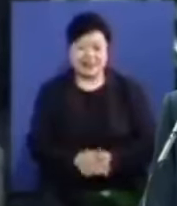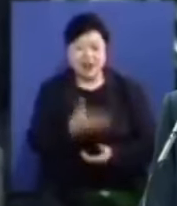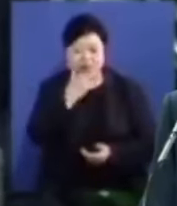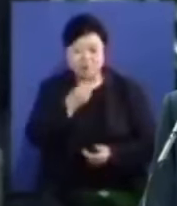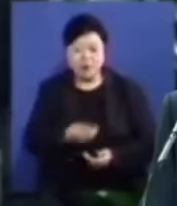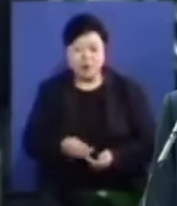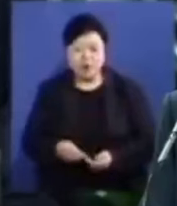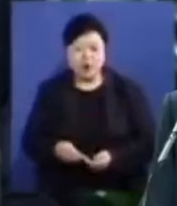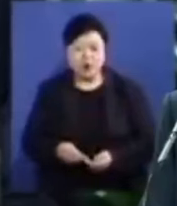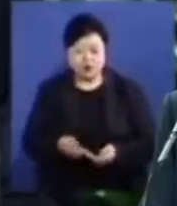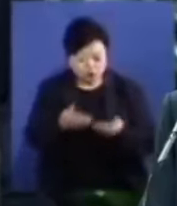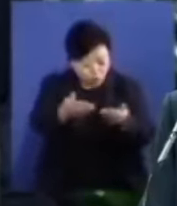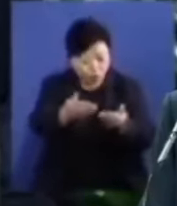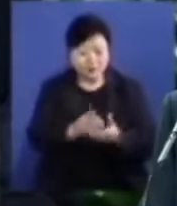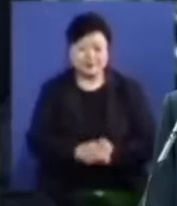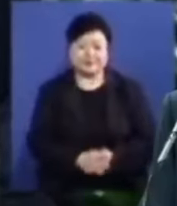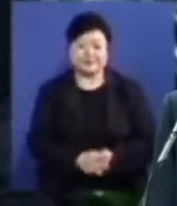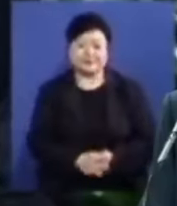복을 담아주시는 것입니다.